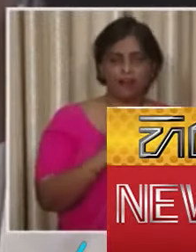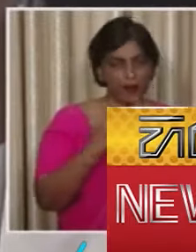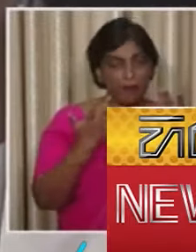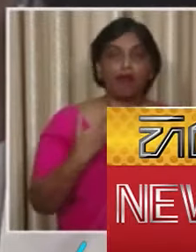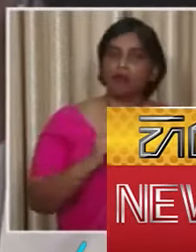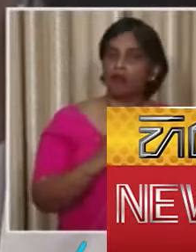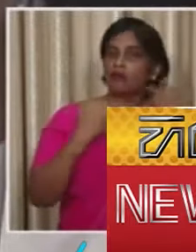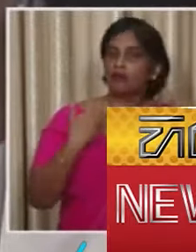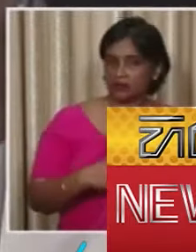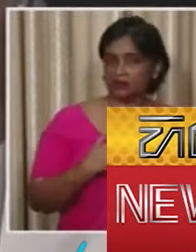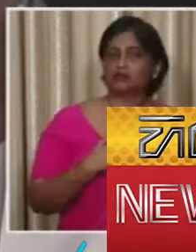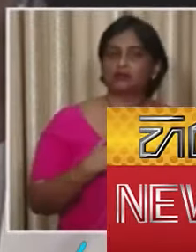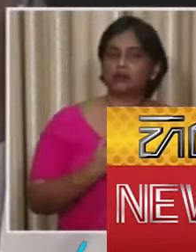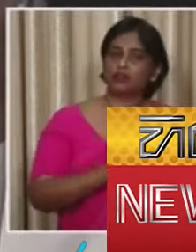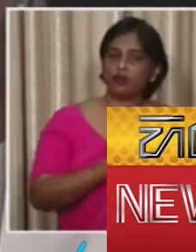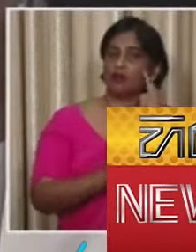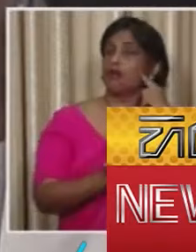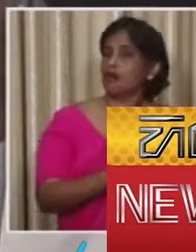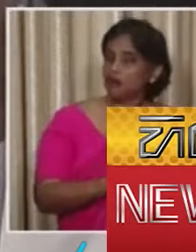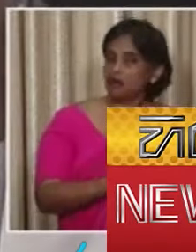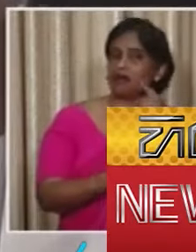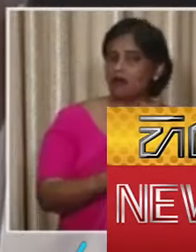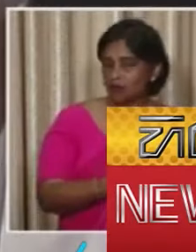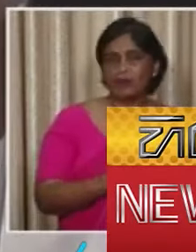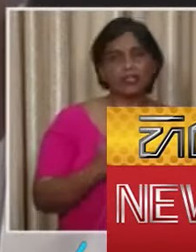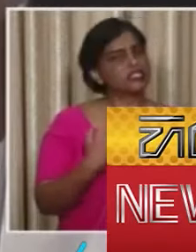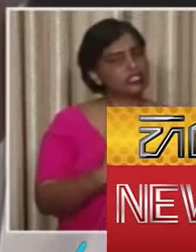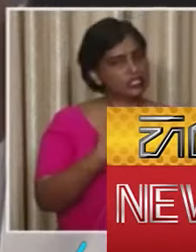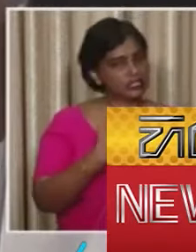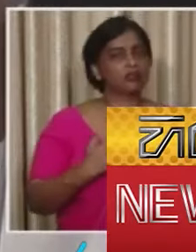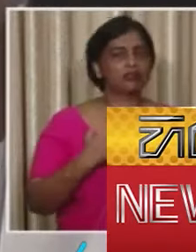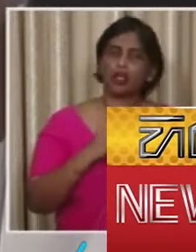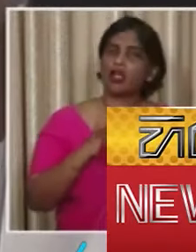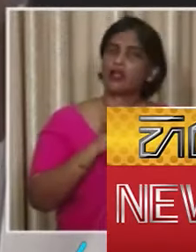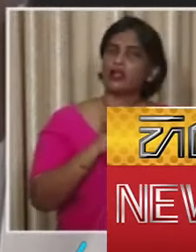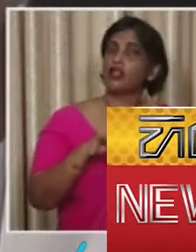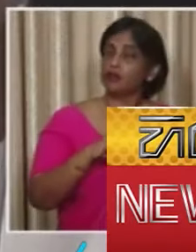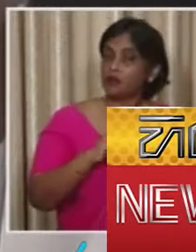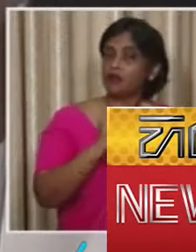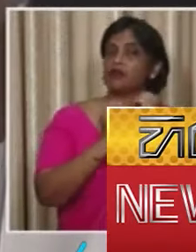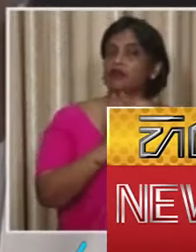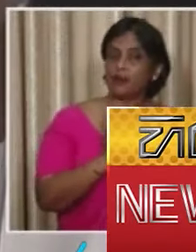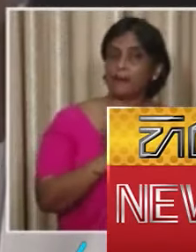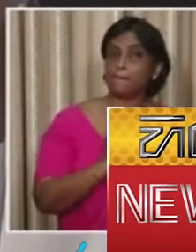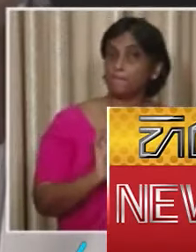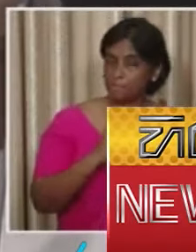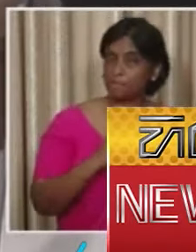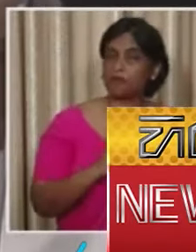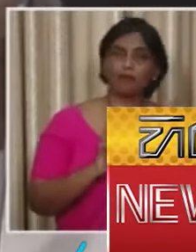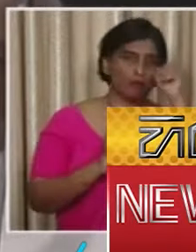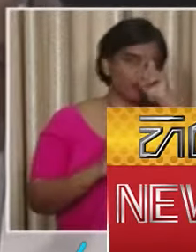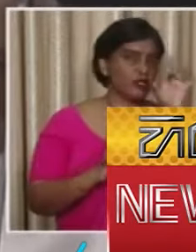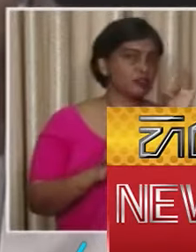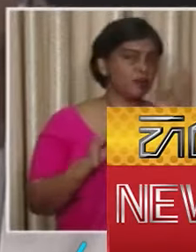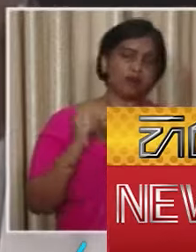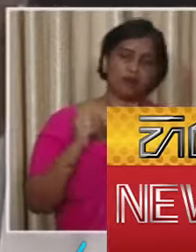කරා. නමුත් අපි මේ සියලු දුෂ්කරතා සහ අභියෝග මැද IMF වැඩසටහන ආරම්භ වී මාස